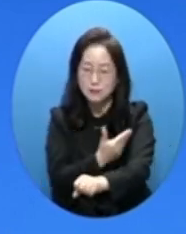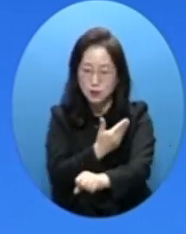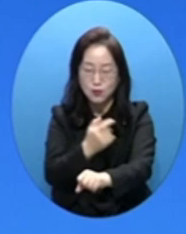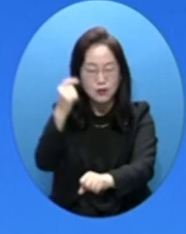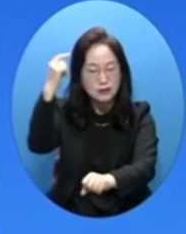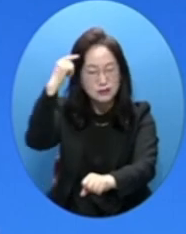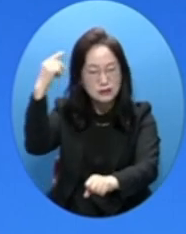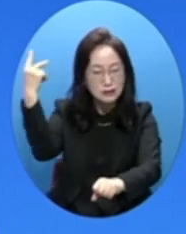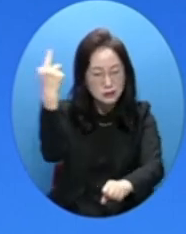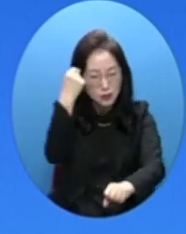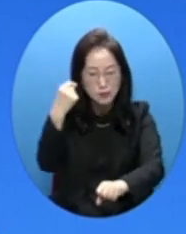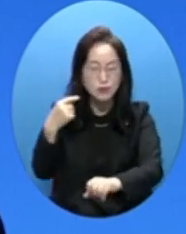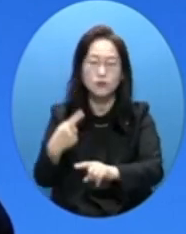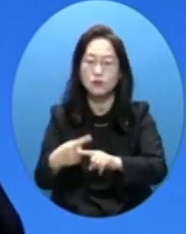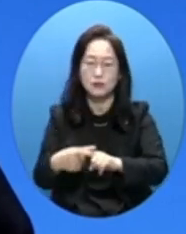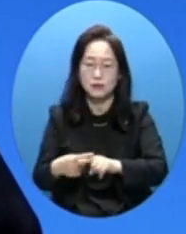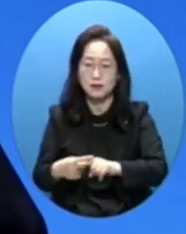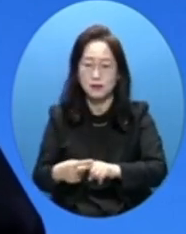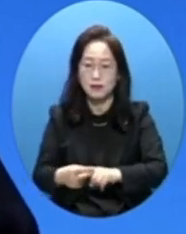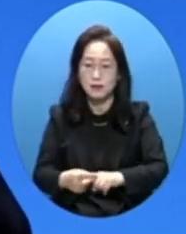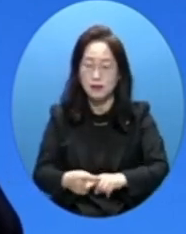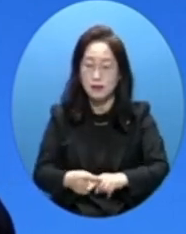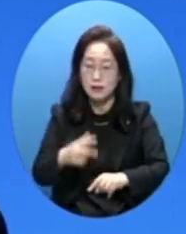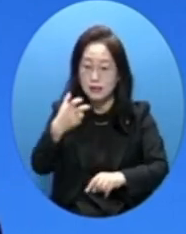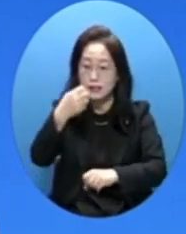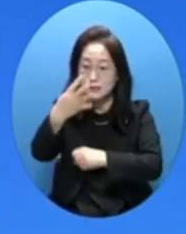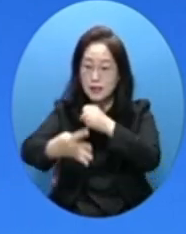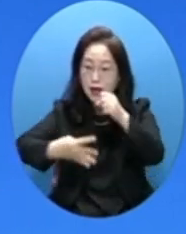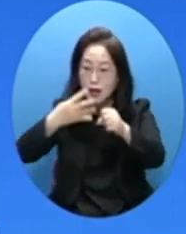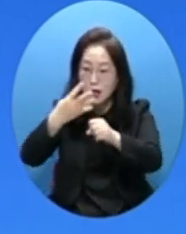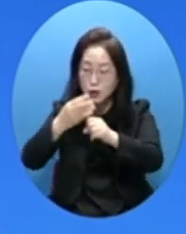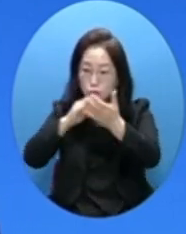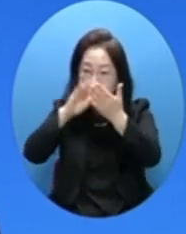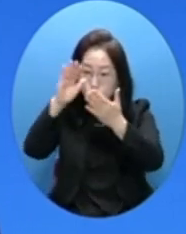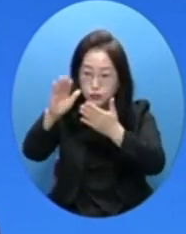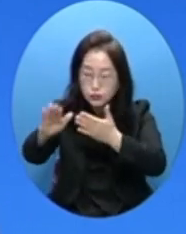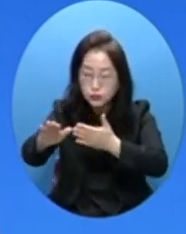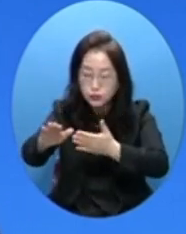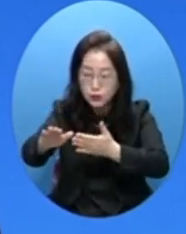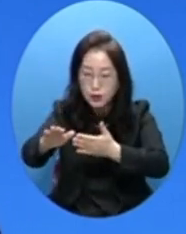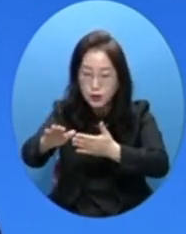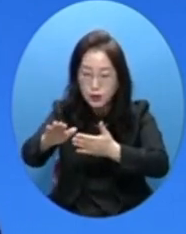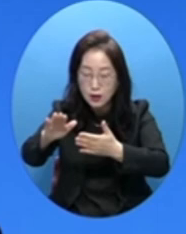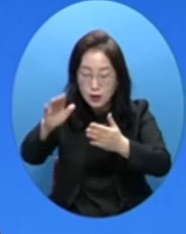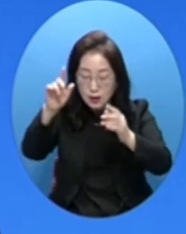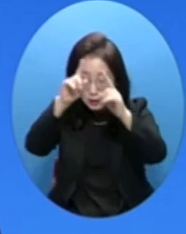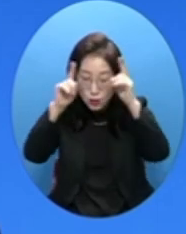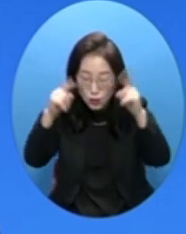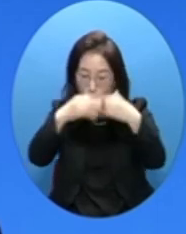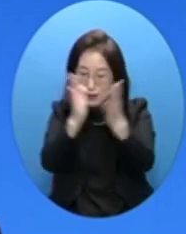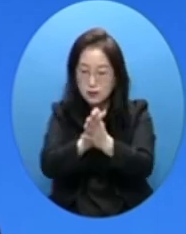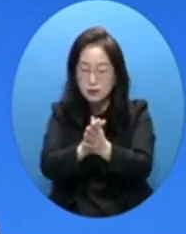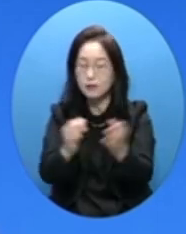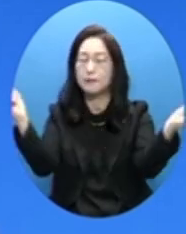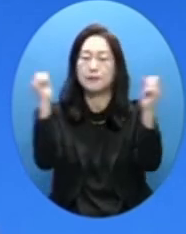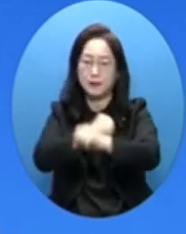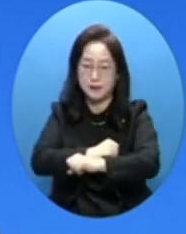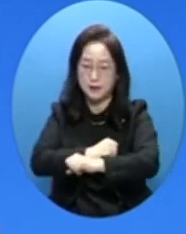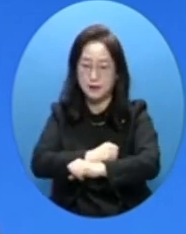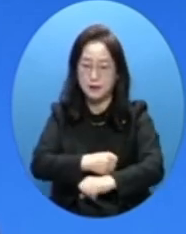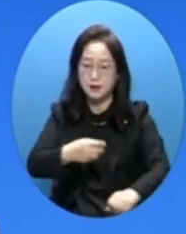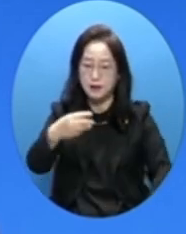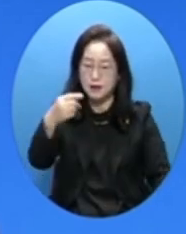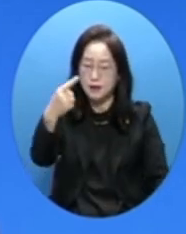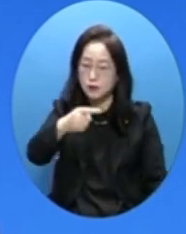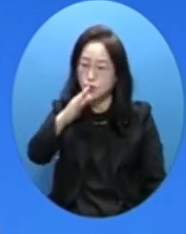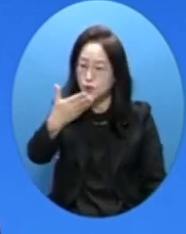것입니다. 그래서 74년 지난 후에 소련이 완전히 붕괴되었습니다. 제가 그때